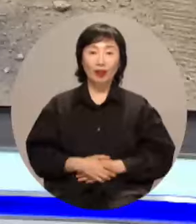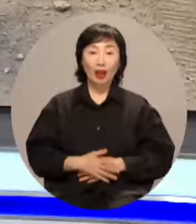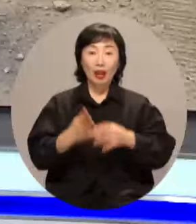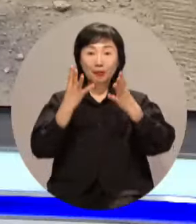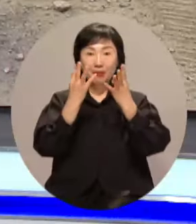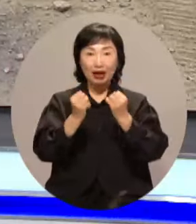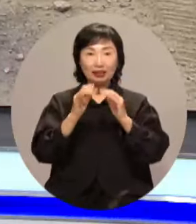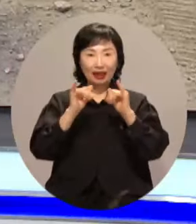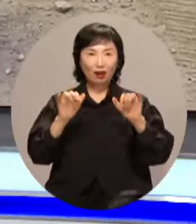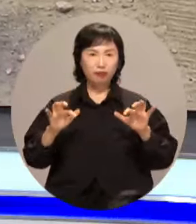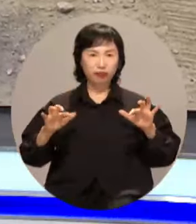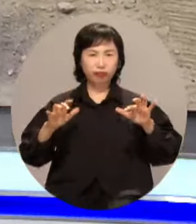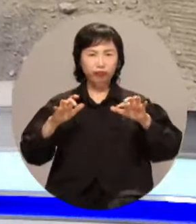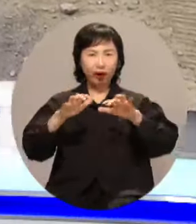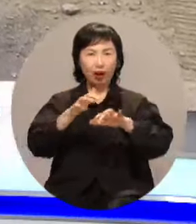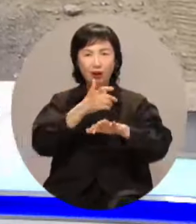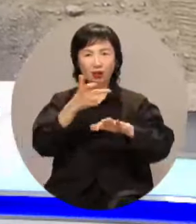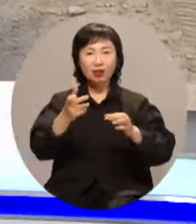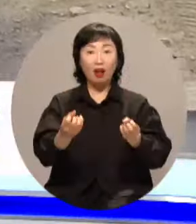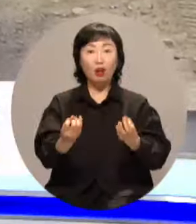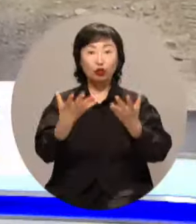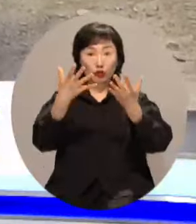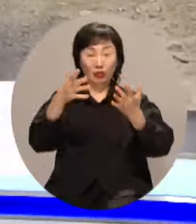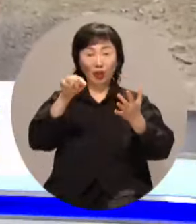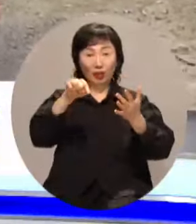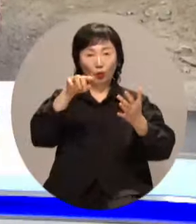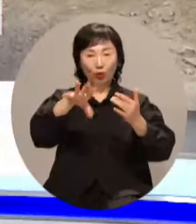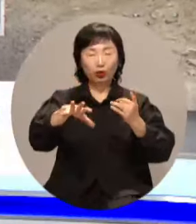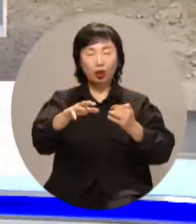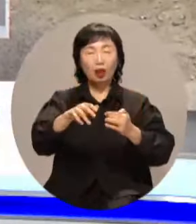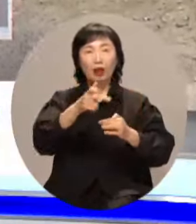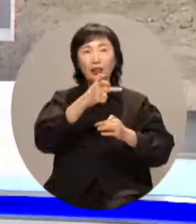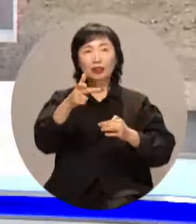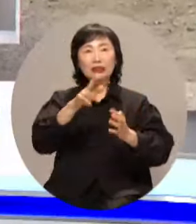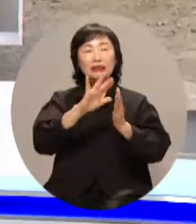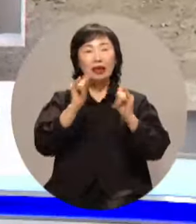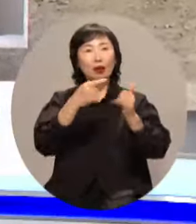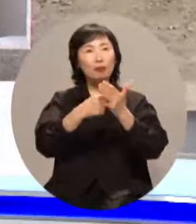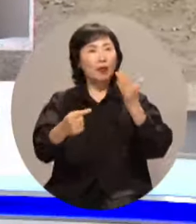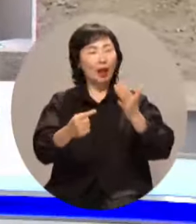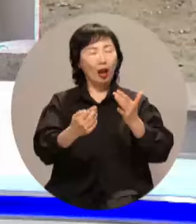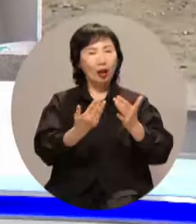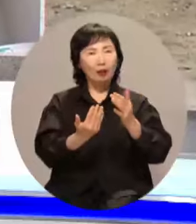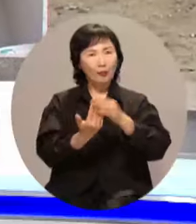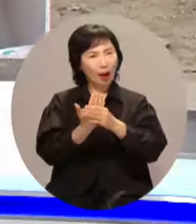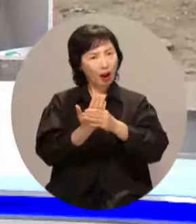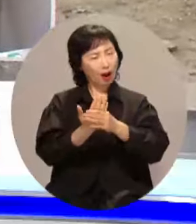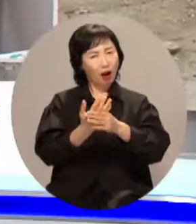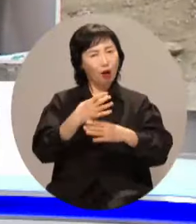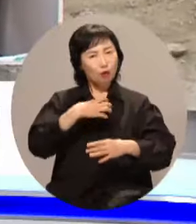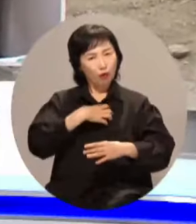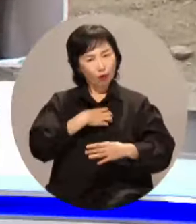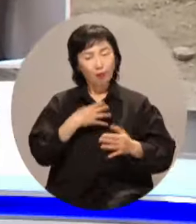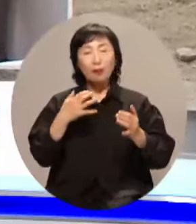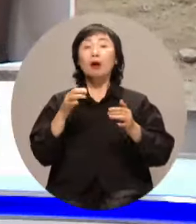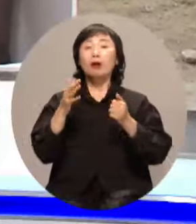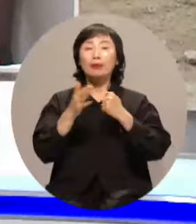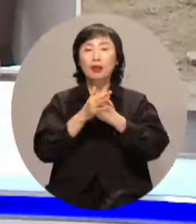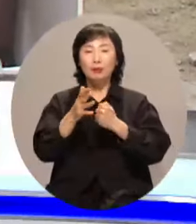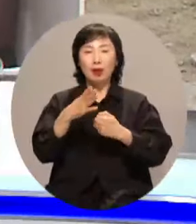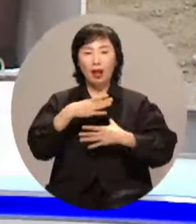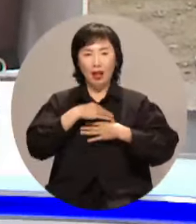많은 인파가 몰리는 대형 축제 현장은 자칫하면 큰 인명피해로 번질 수 있어 안전사고 대비가 무엇보다